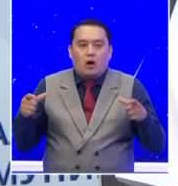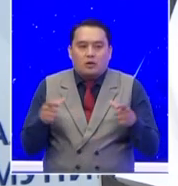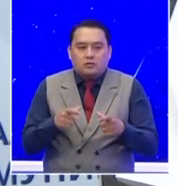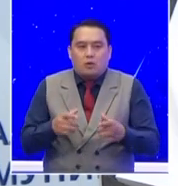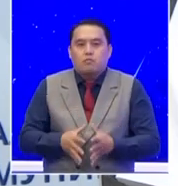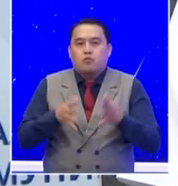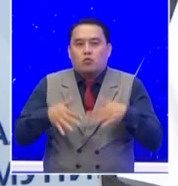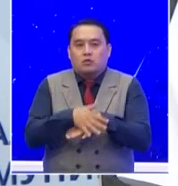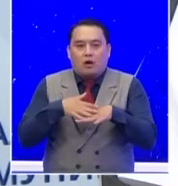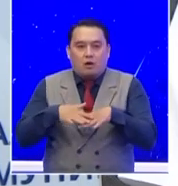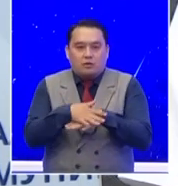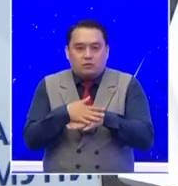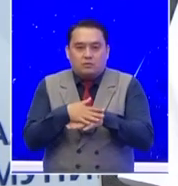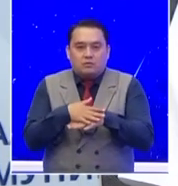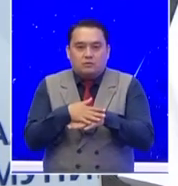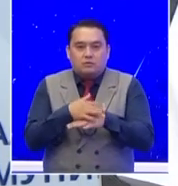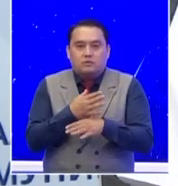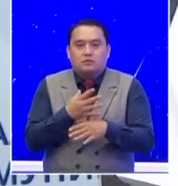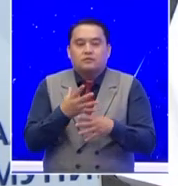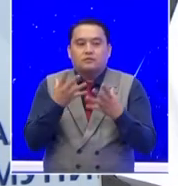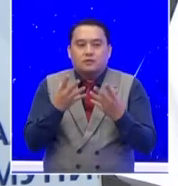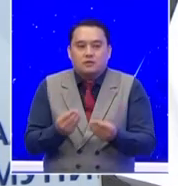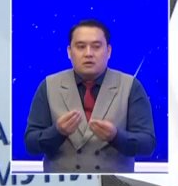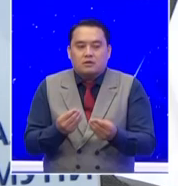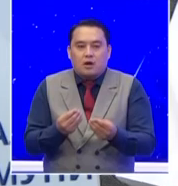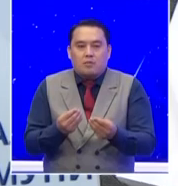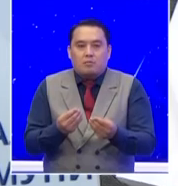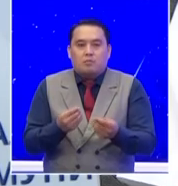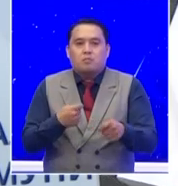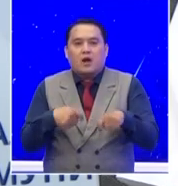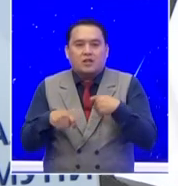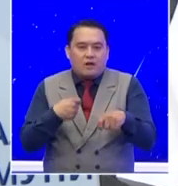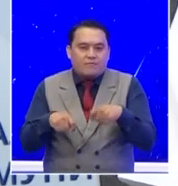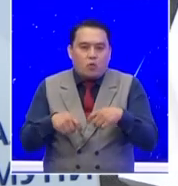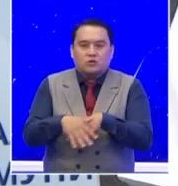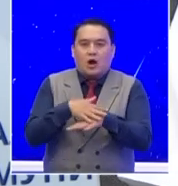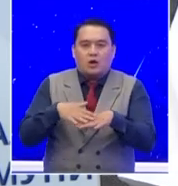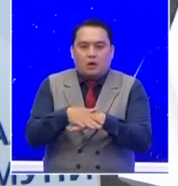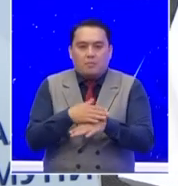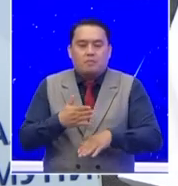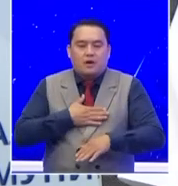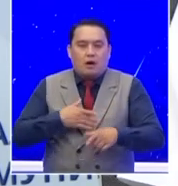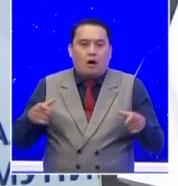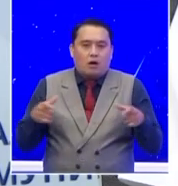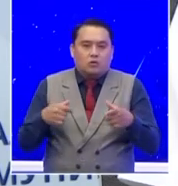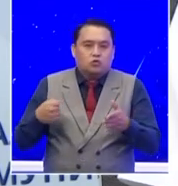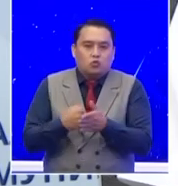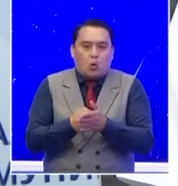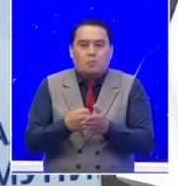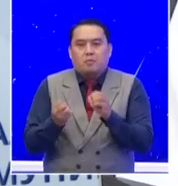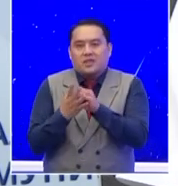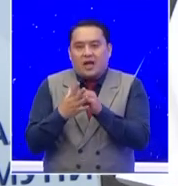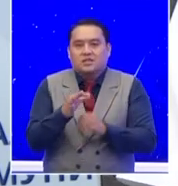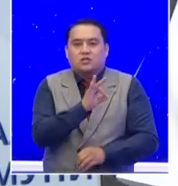большое скопление людей в течение целого дня то есть продовольствие продовольствие рынке мы ограничили до 1500